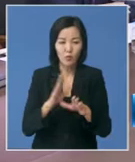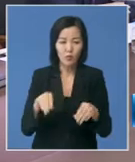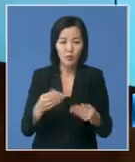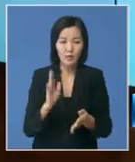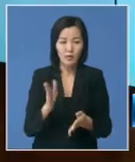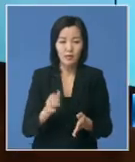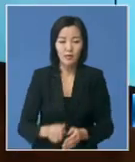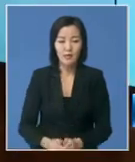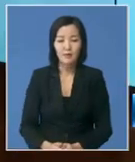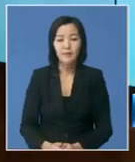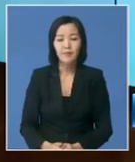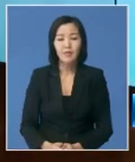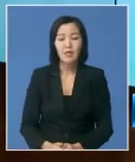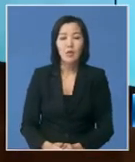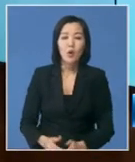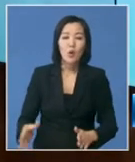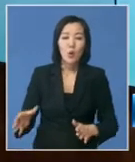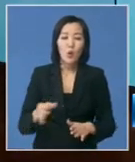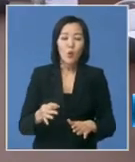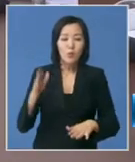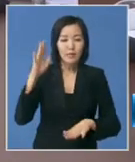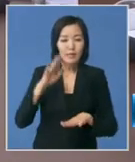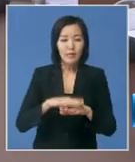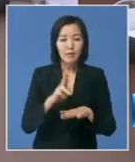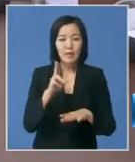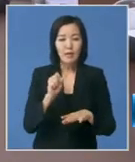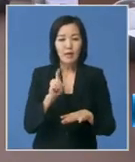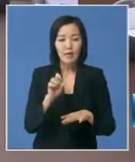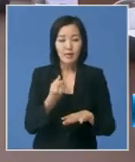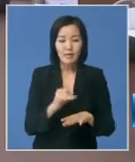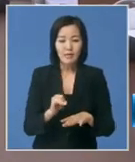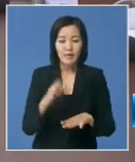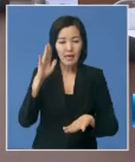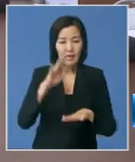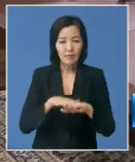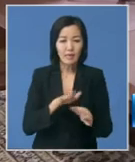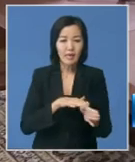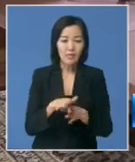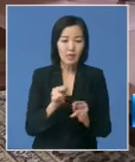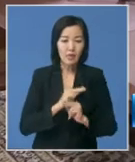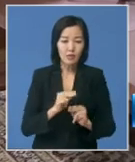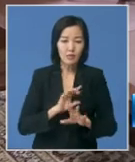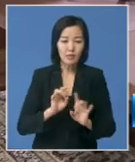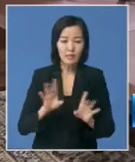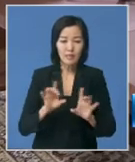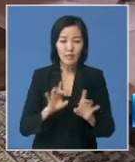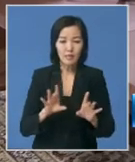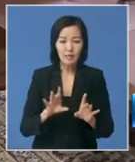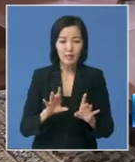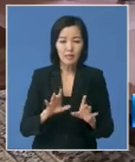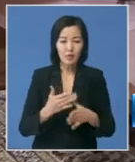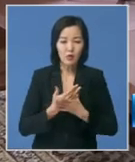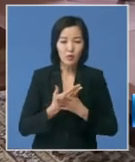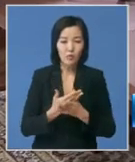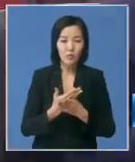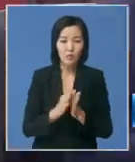жеткізді. Сонымен қатар облыс басшысына Қарасай ауданы әкімі де атқарған жұмыстарын баяндап, кейбір мәселелерге қолдау